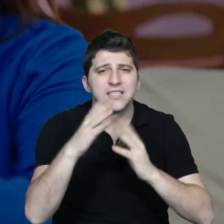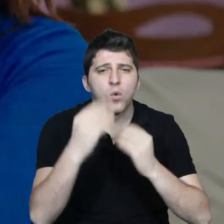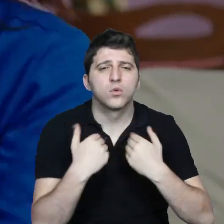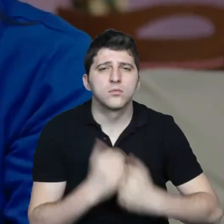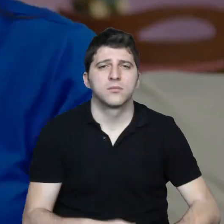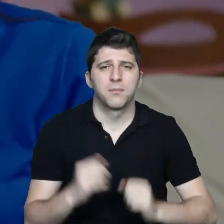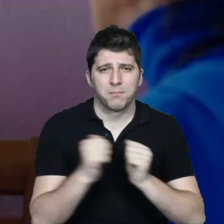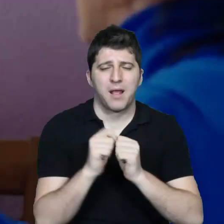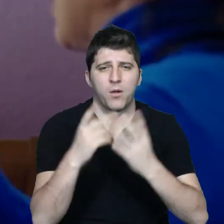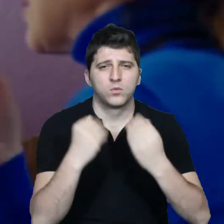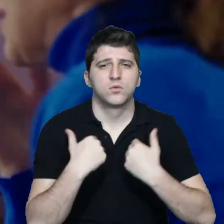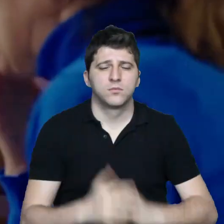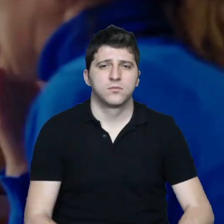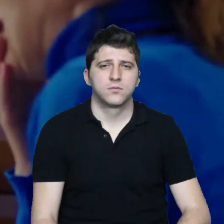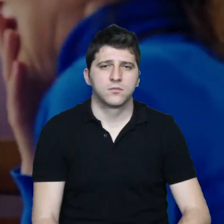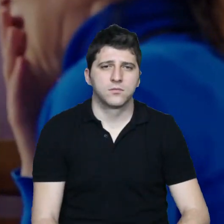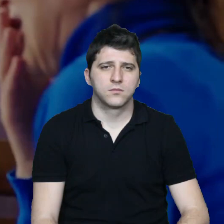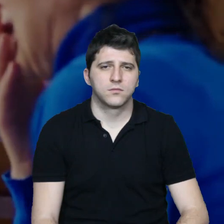olurdum. Yanlarında olurdum.